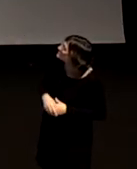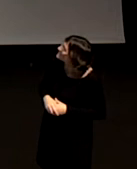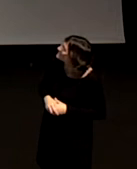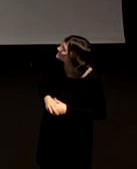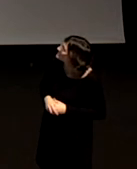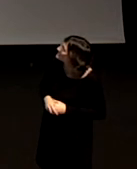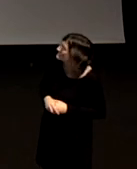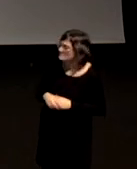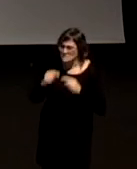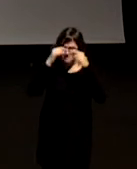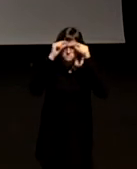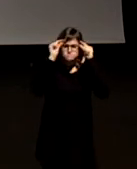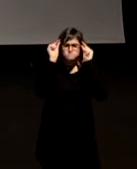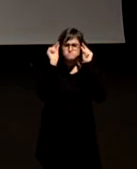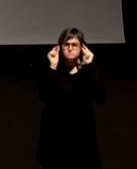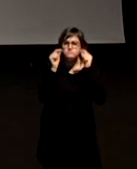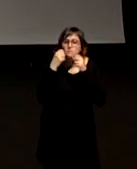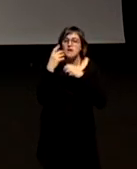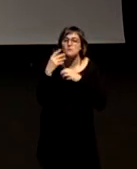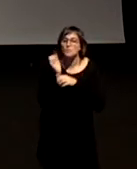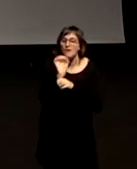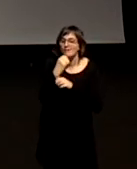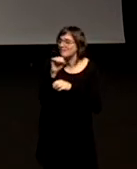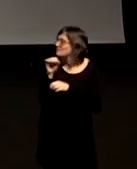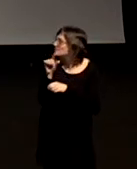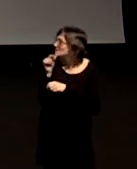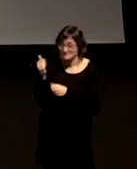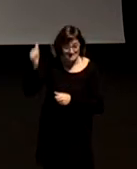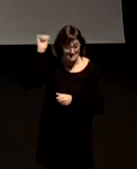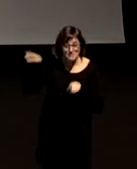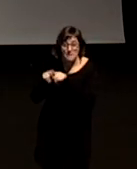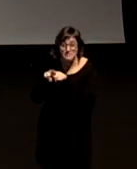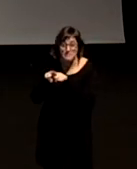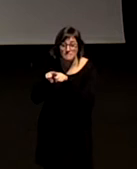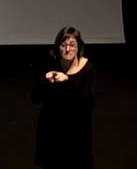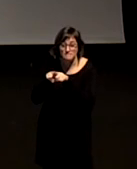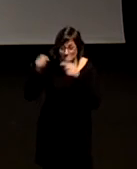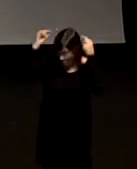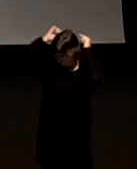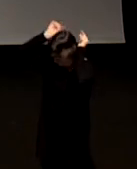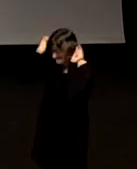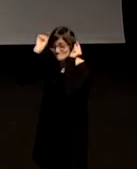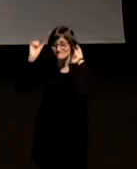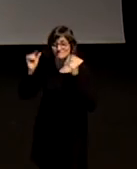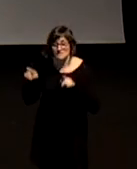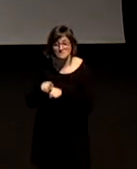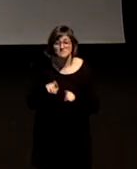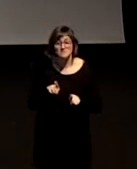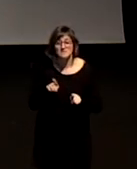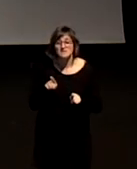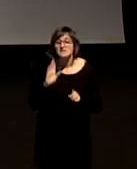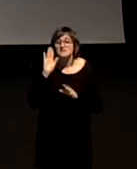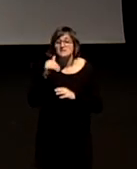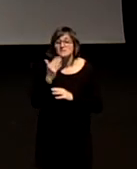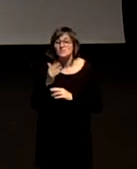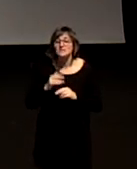ce beaux sourcils blancs quand elle tourne la tête elle a le même derrière sur la nuque oui ce qui fait que à la fois